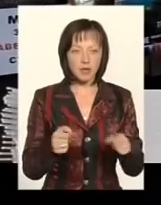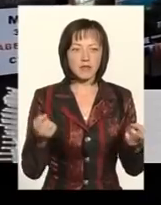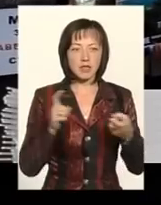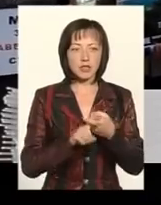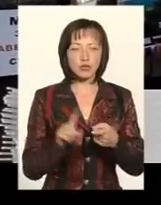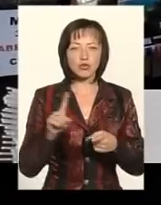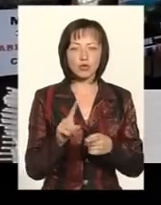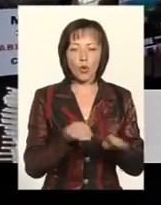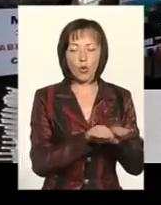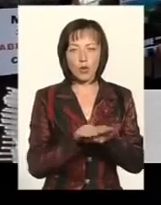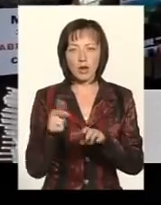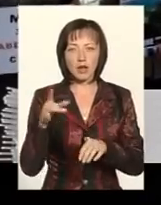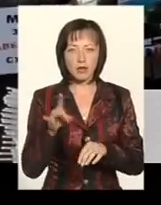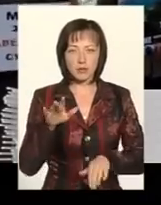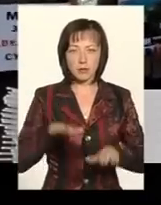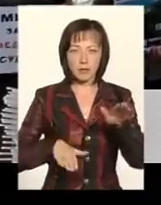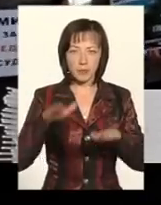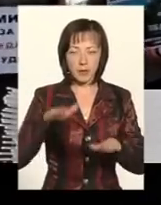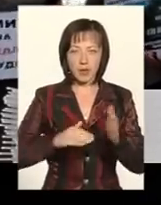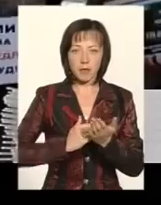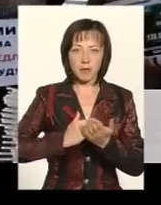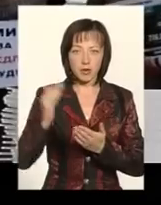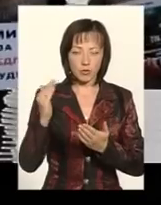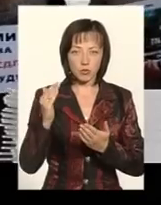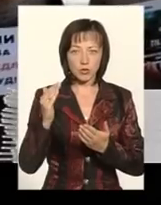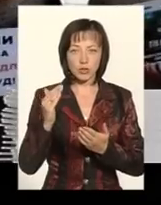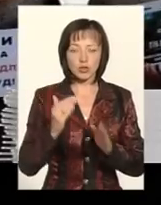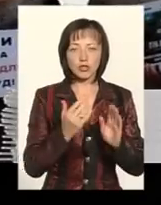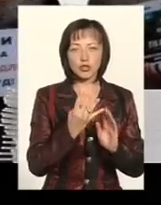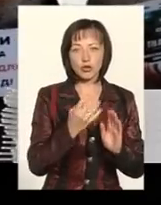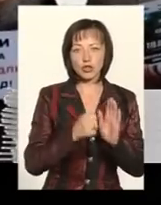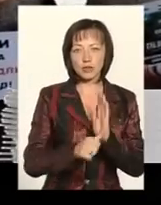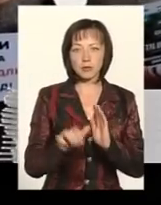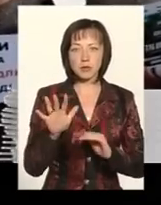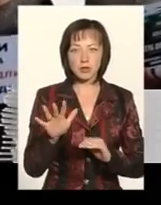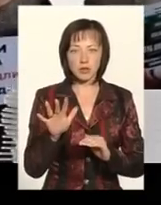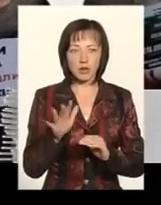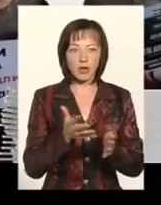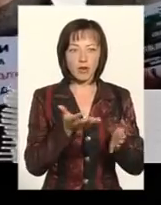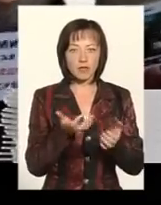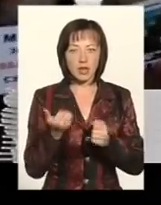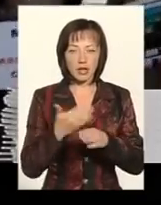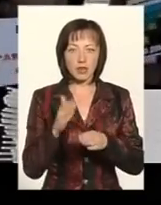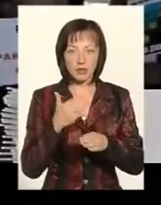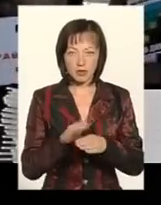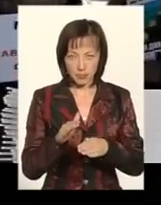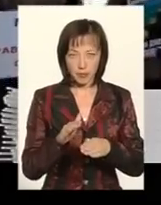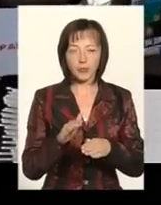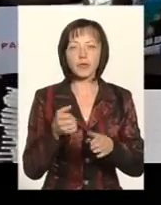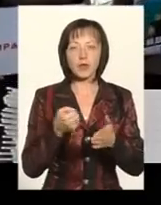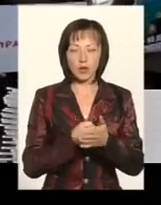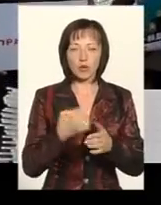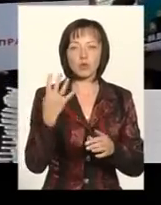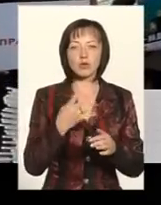гривны начал неконтролируемо прыгать и прыгнул Он с 465 на момент взятия кредита до